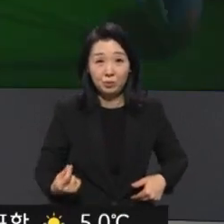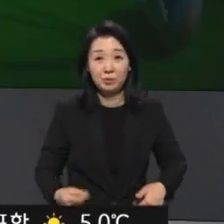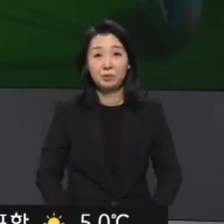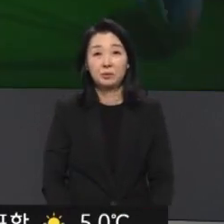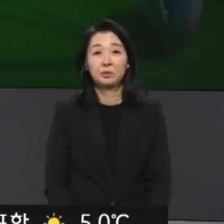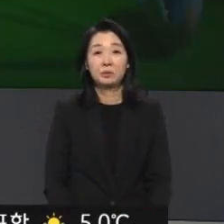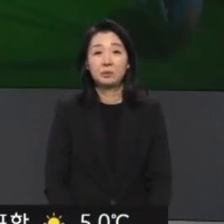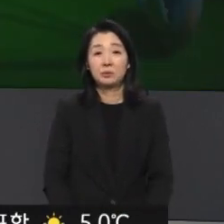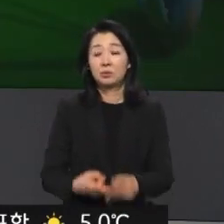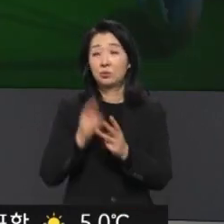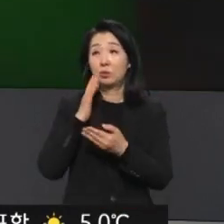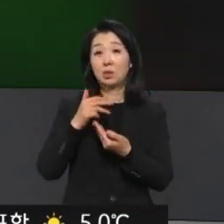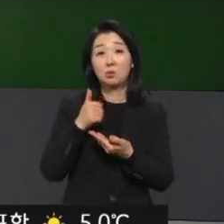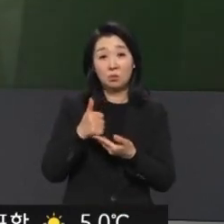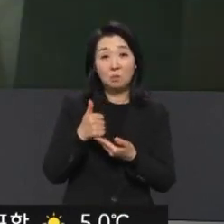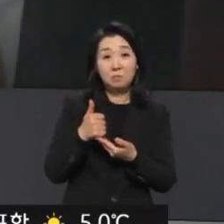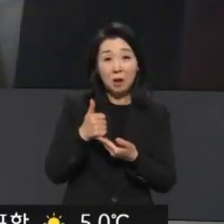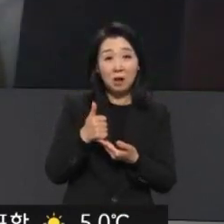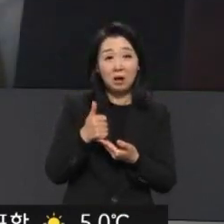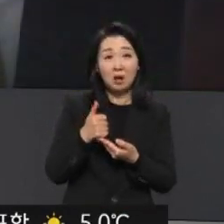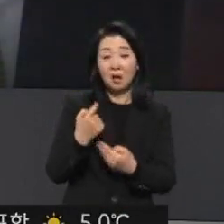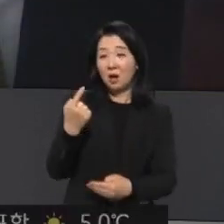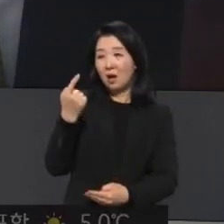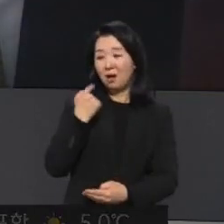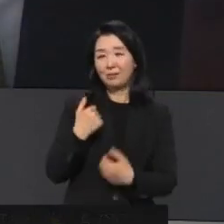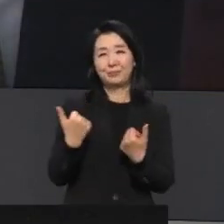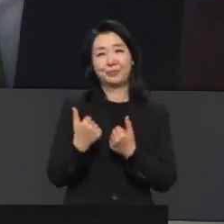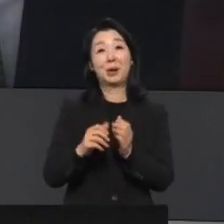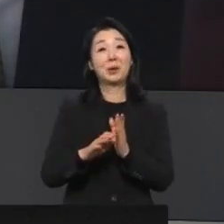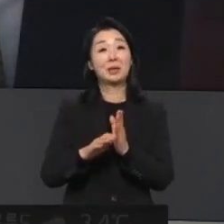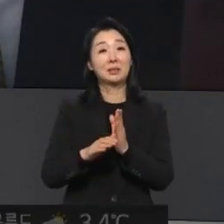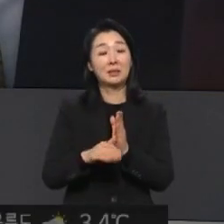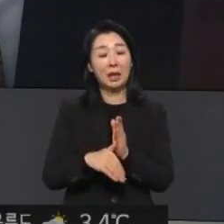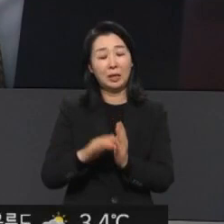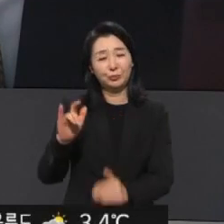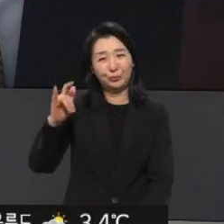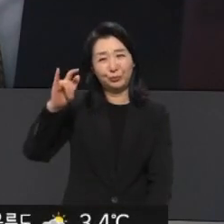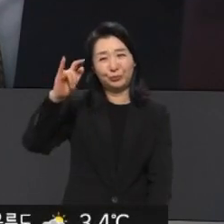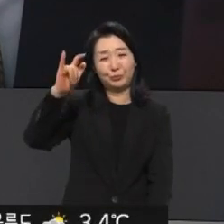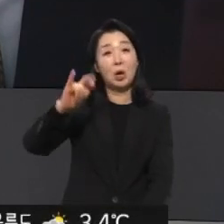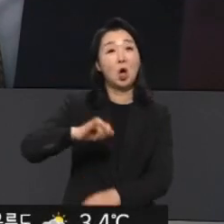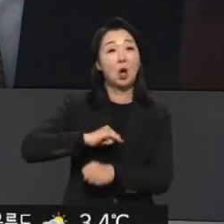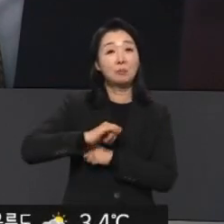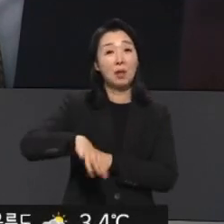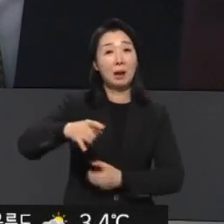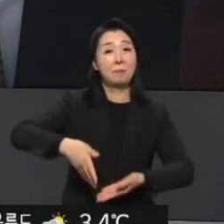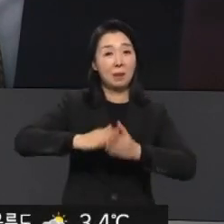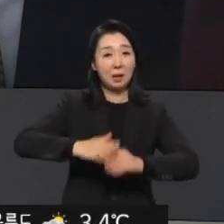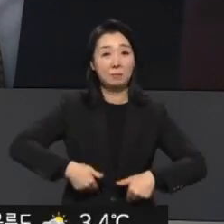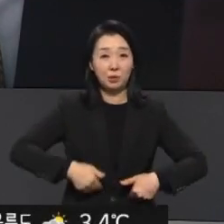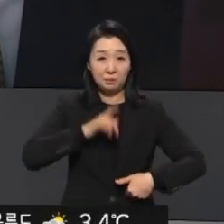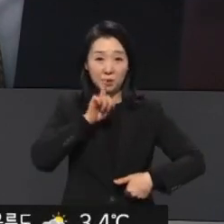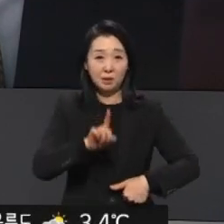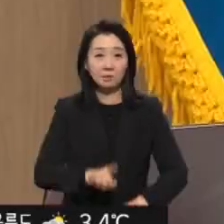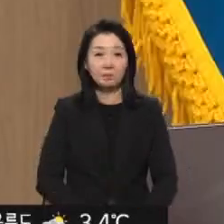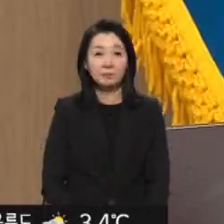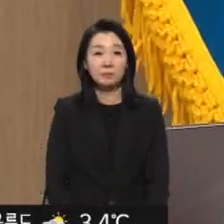분명해 보입니다. 윤 대통령은 그 일환으로 어제 국무회의에서 드론 부대 조기 창설까지 언급했죠.